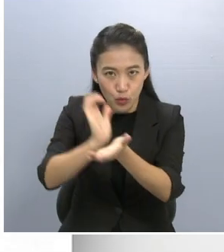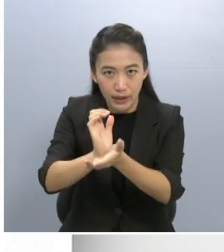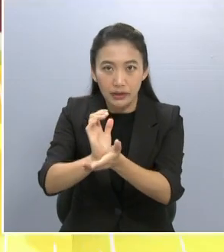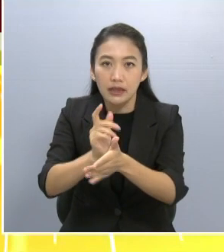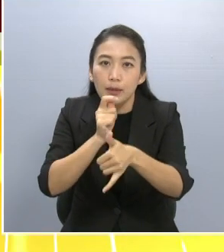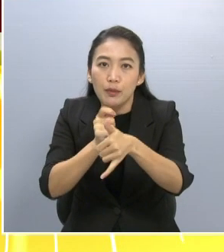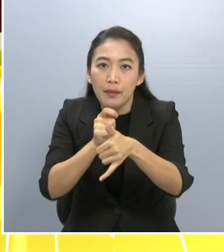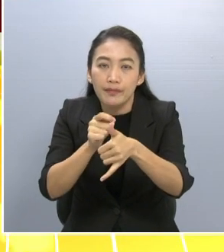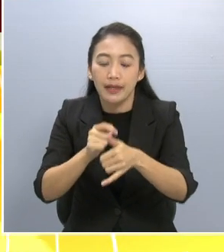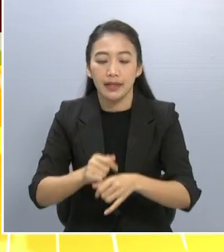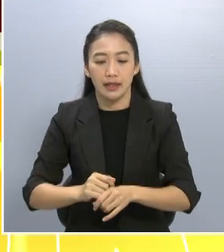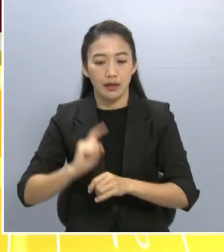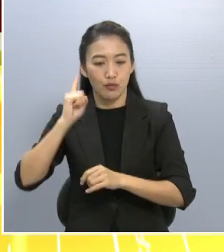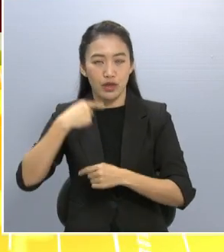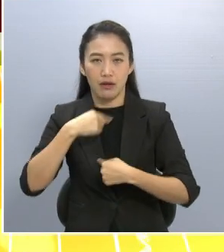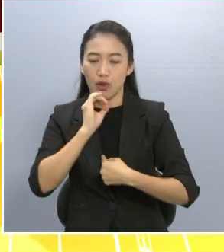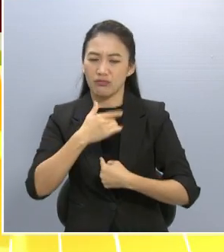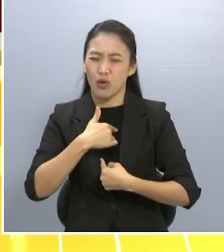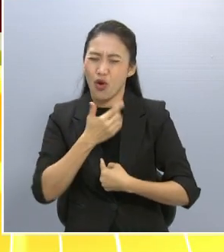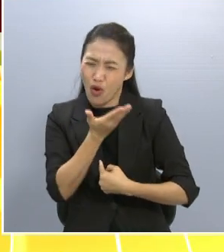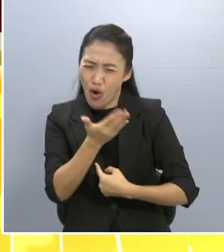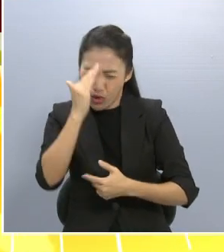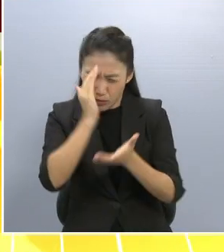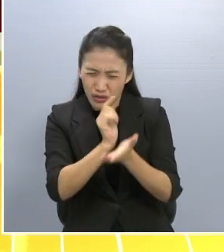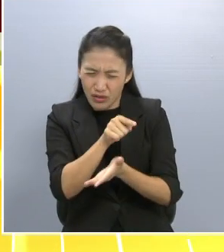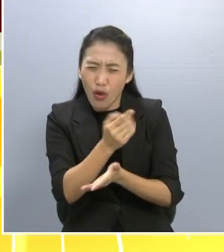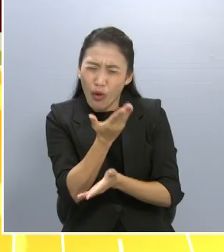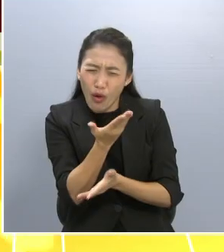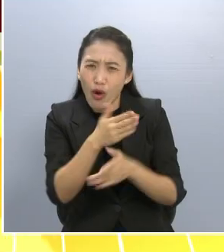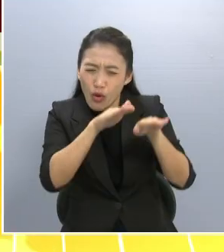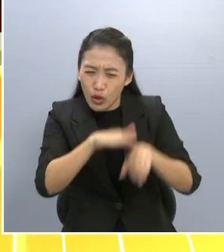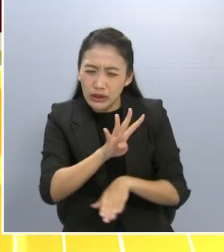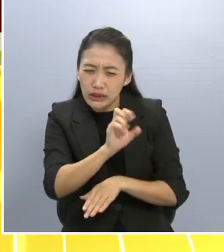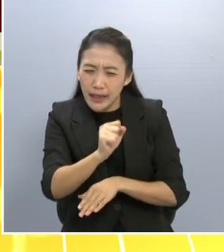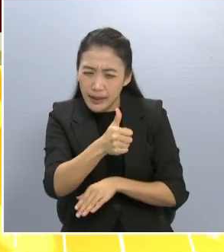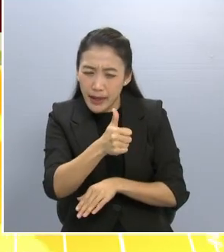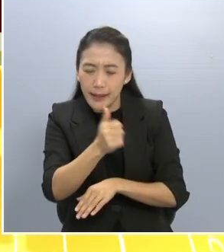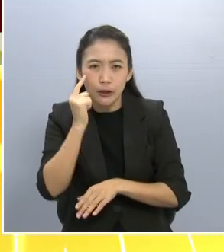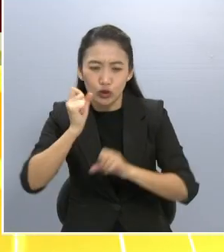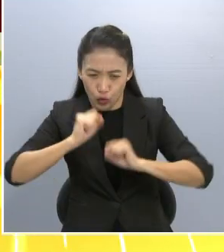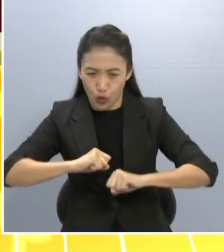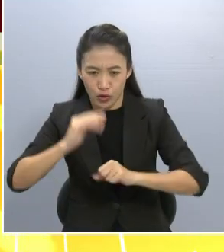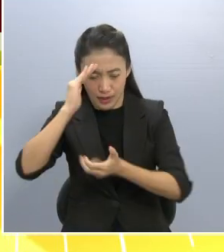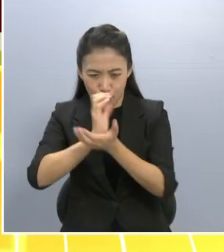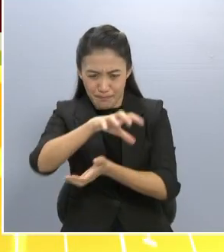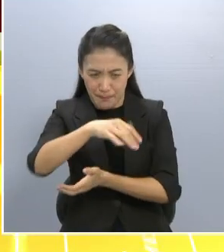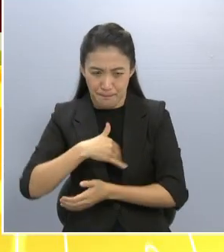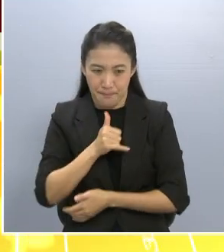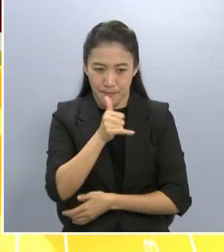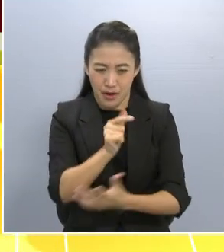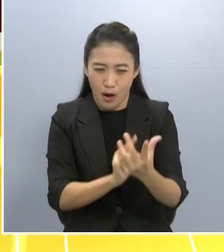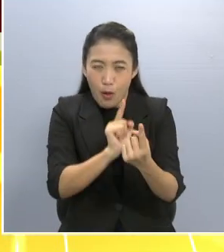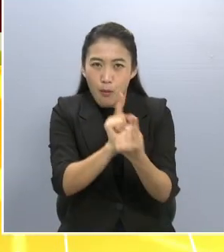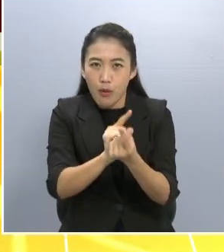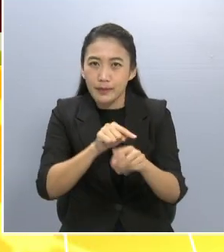400,000แล้วตอบตกลงที่จะเอาไปมอบให้หลังโรงพักเมืองกาฬสินธุ์ภายใน 9โมงเช้าวันนัดก็แปลว่าในเวลาประมาณ 1ชั่วโมงเศษๆ